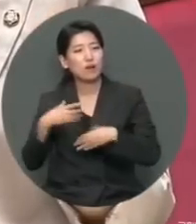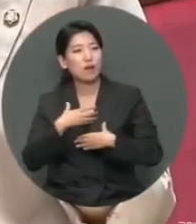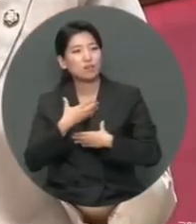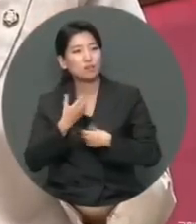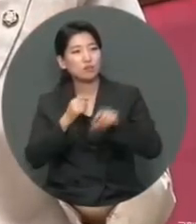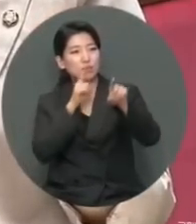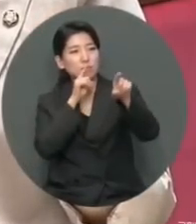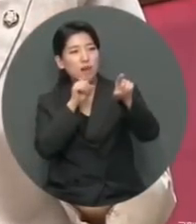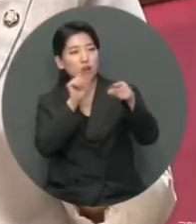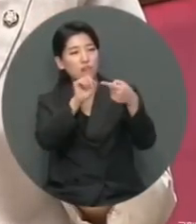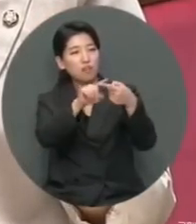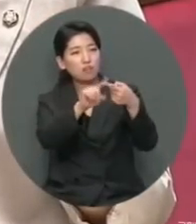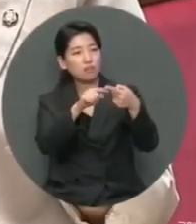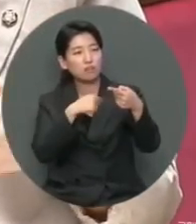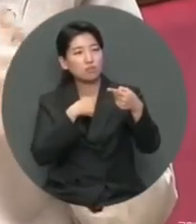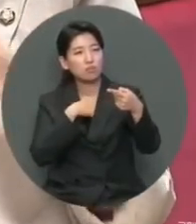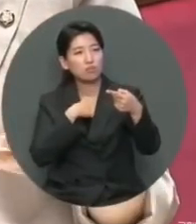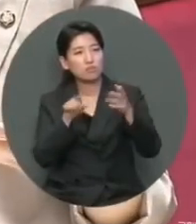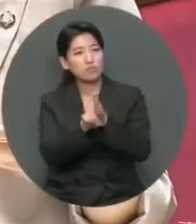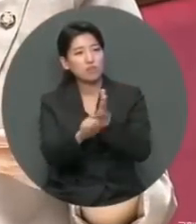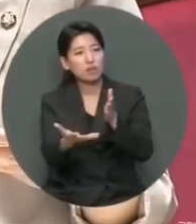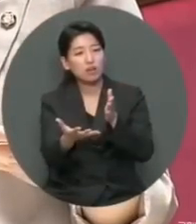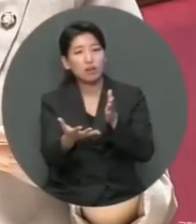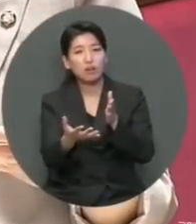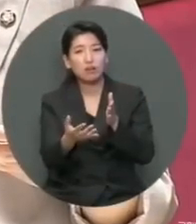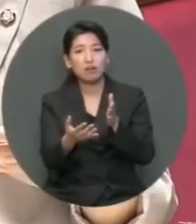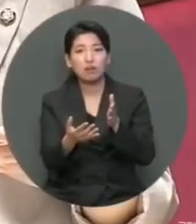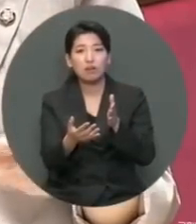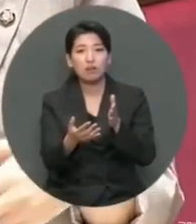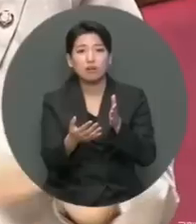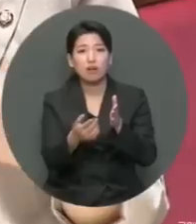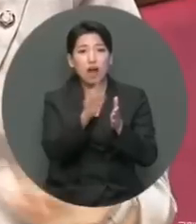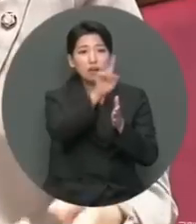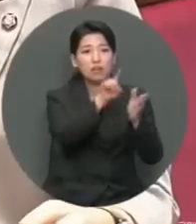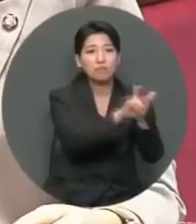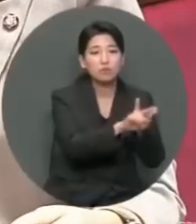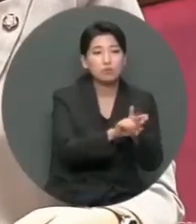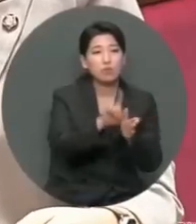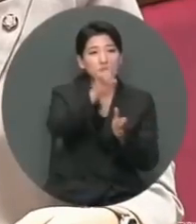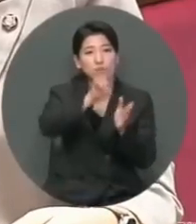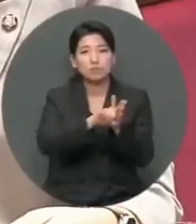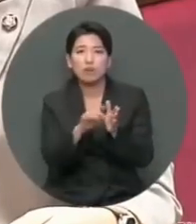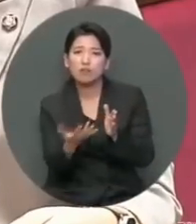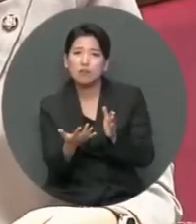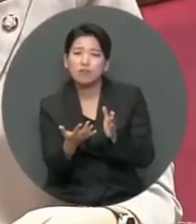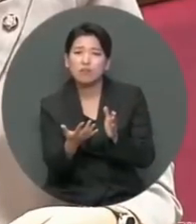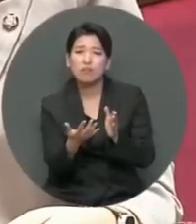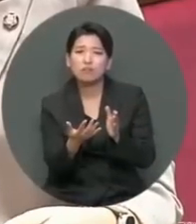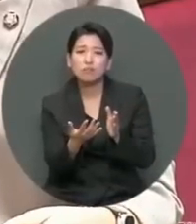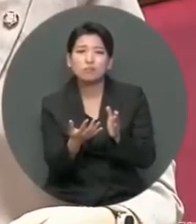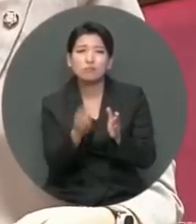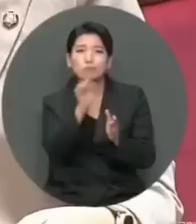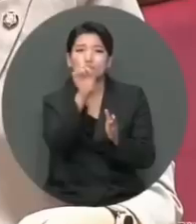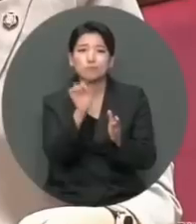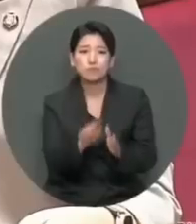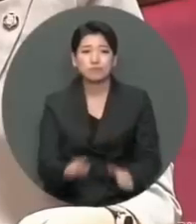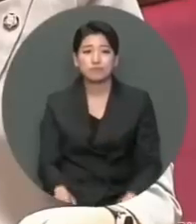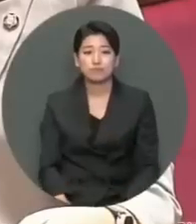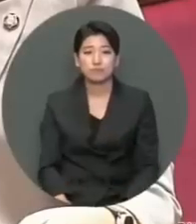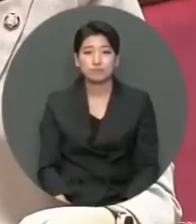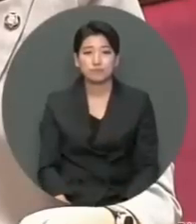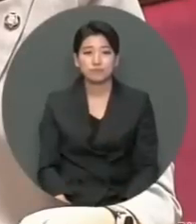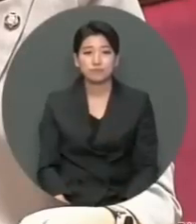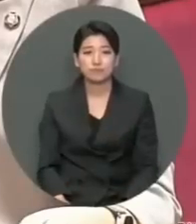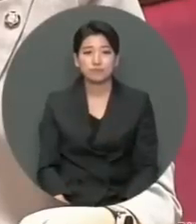위험하지 않다는 IAEA의 의견은 믿지 않는다라고 하는 거. 이게 설득력이 있습니까? 믿지 않는 것이 아니고요.